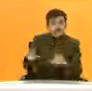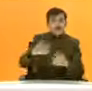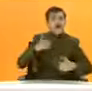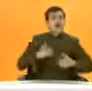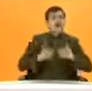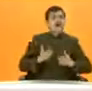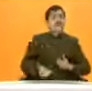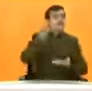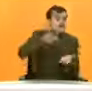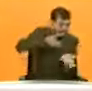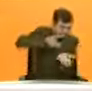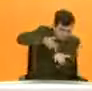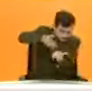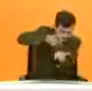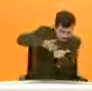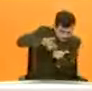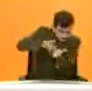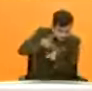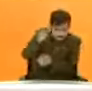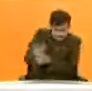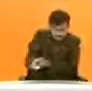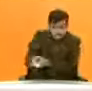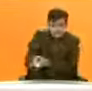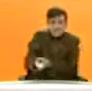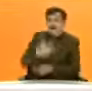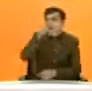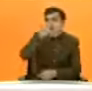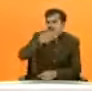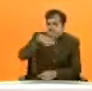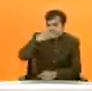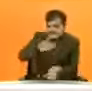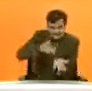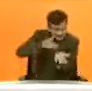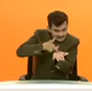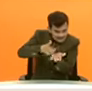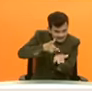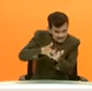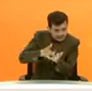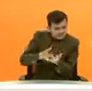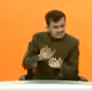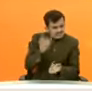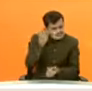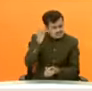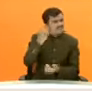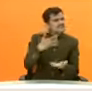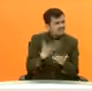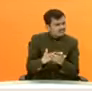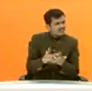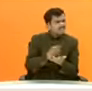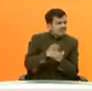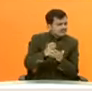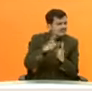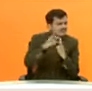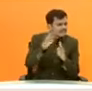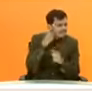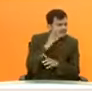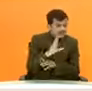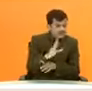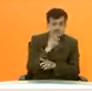था, तो उन्होंने सेब की खेती को भी आजमाने की कोशिश की और